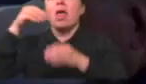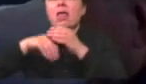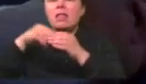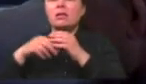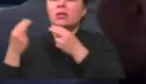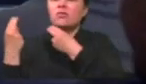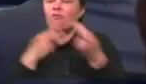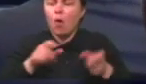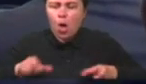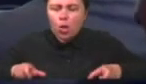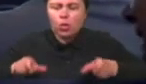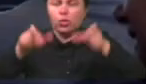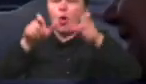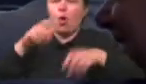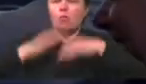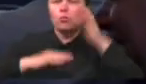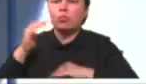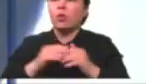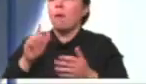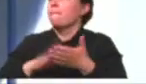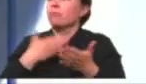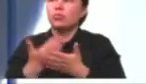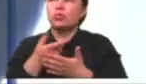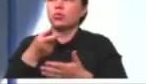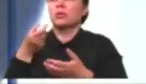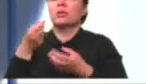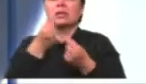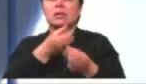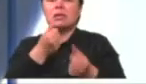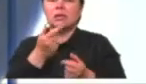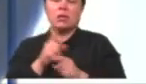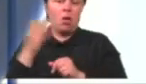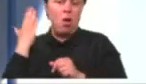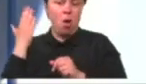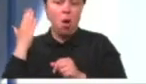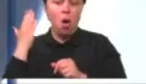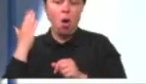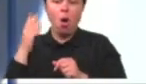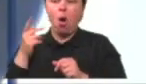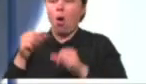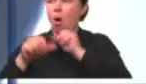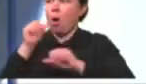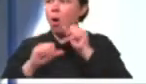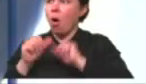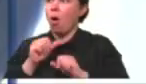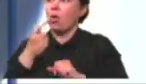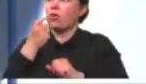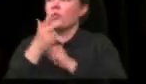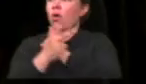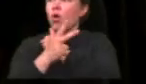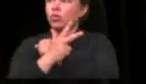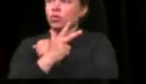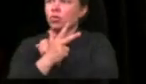odtworzenia linii kolejowych. Przykładem takich inwestycji otwartych w ostatnim roku to choćby linia